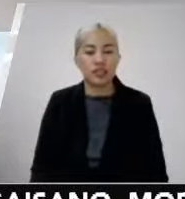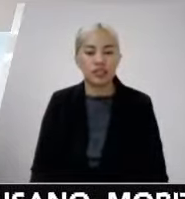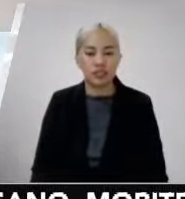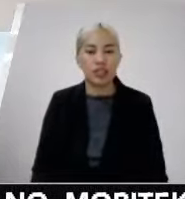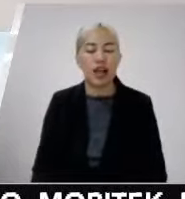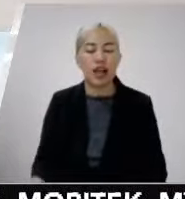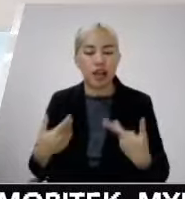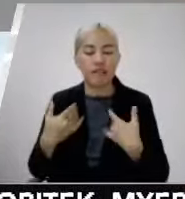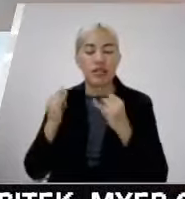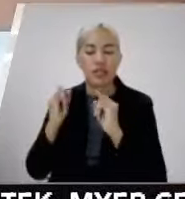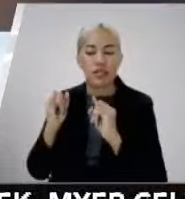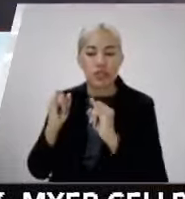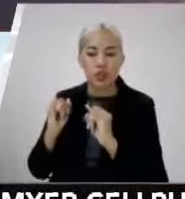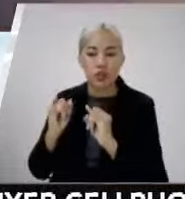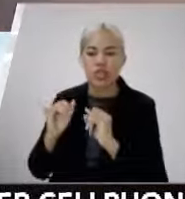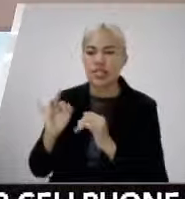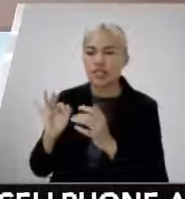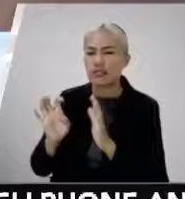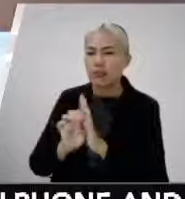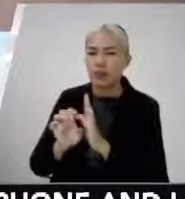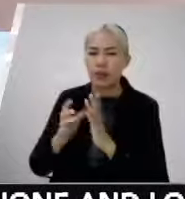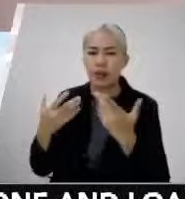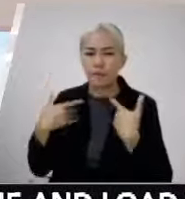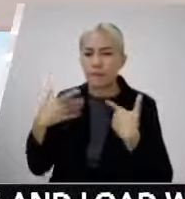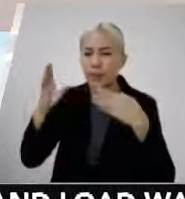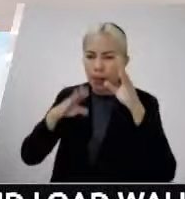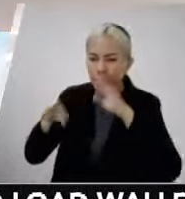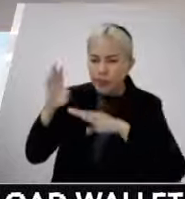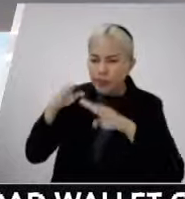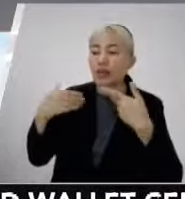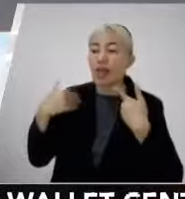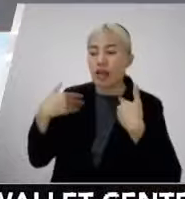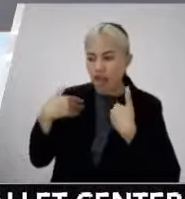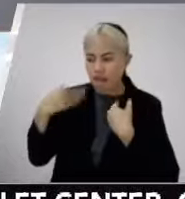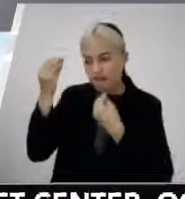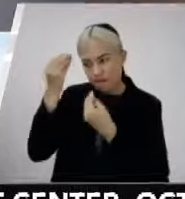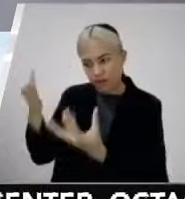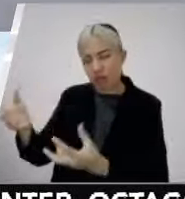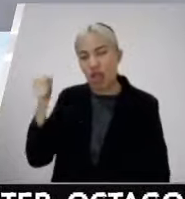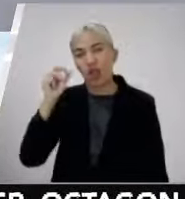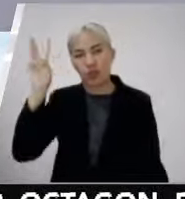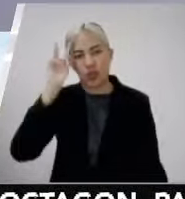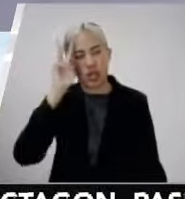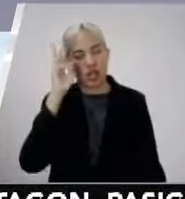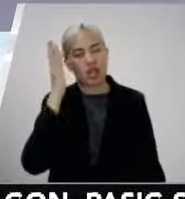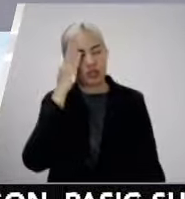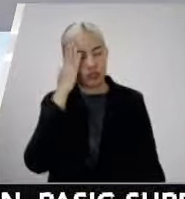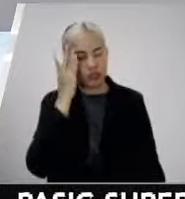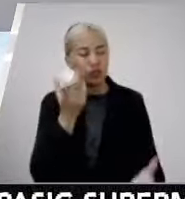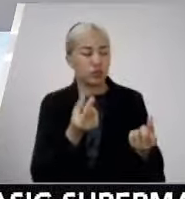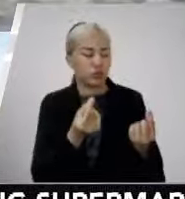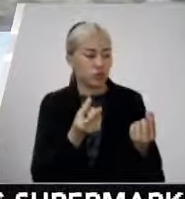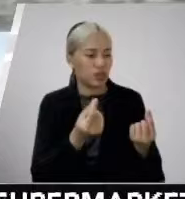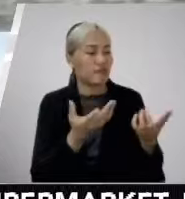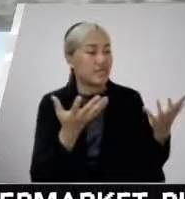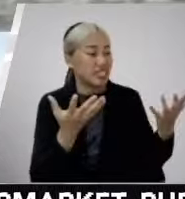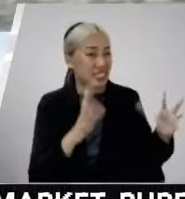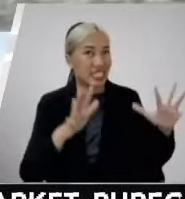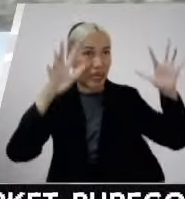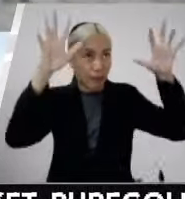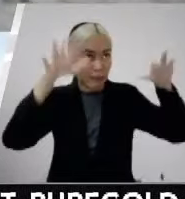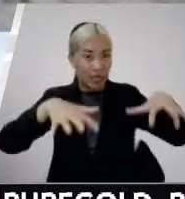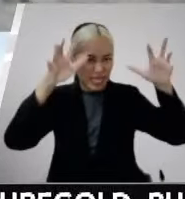mga problema. Opo. So naka-orient naman po sila. At pag ganyang may lahar, pagkatapos po ng ulan, alikabok naman yung